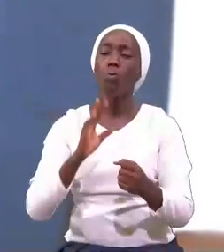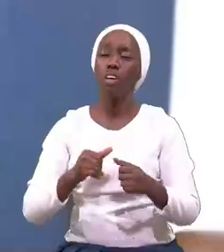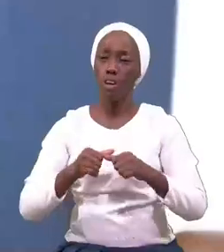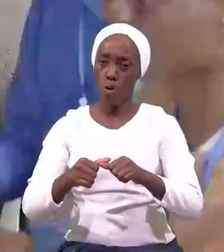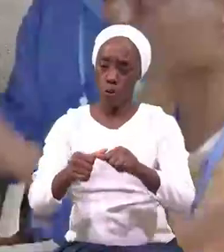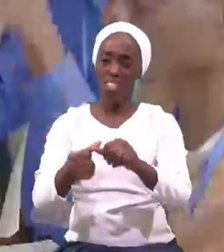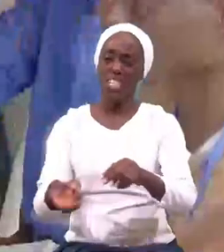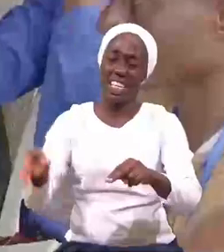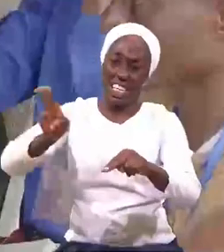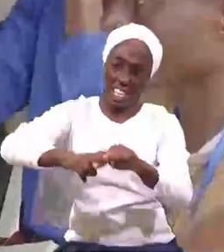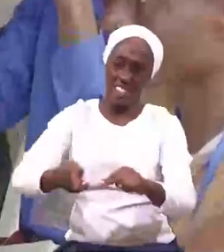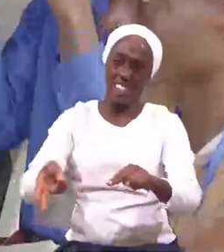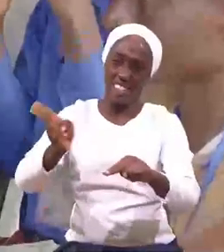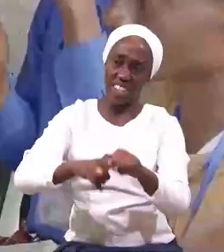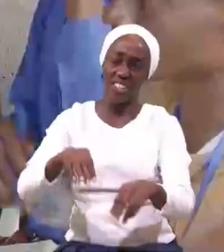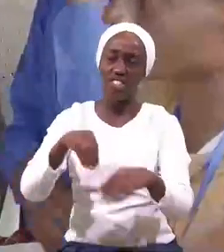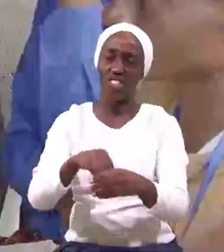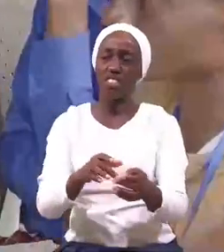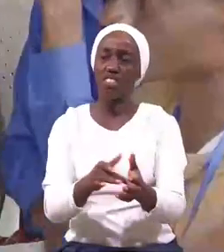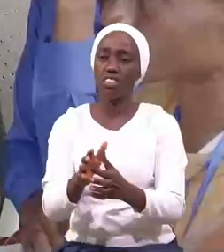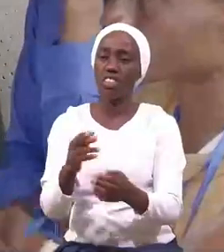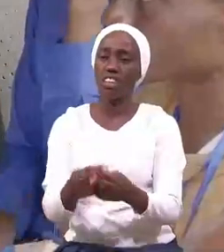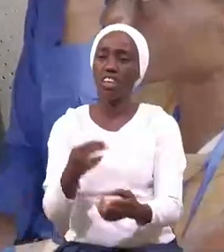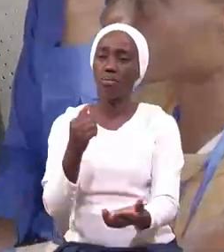la puissance va continuer à s'accroître.